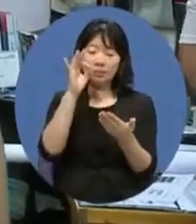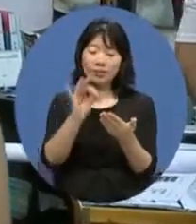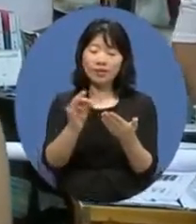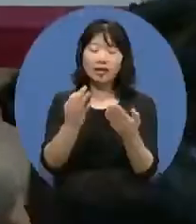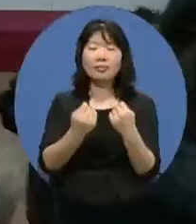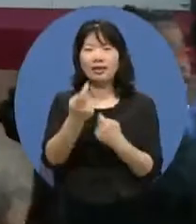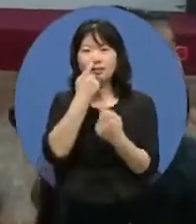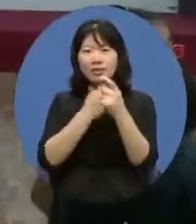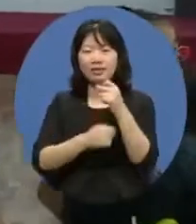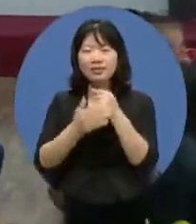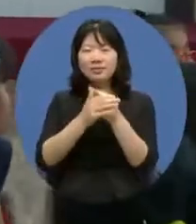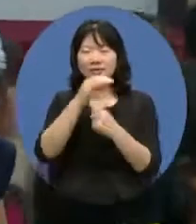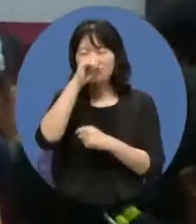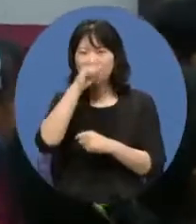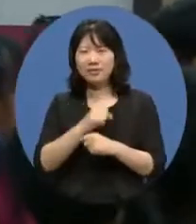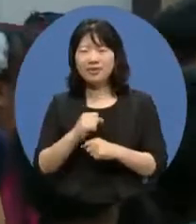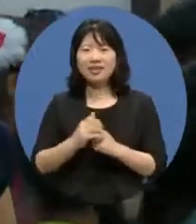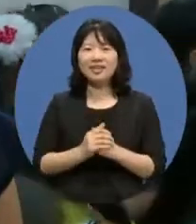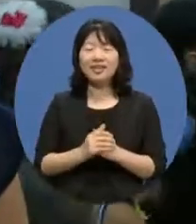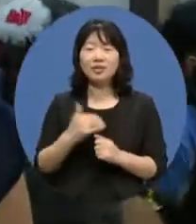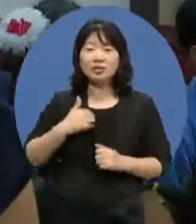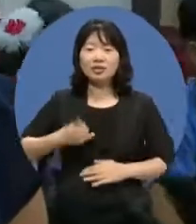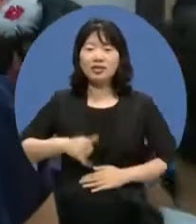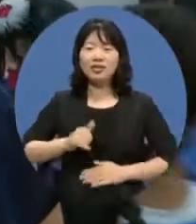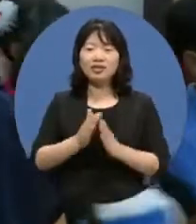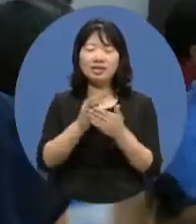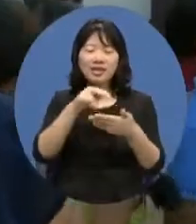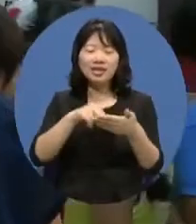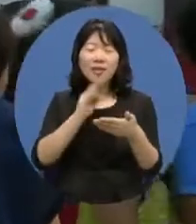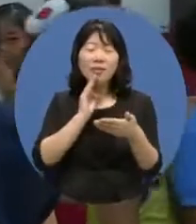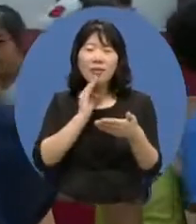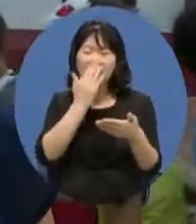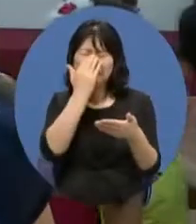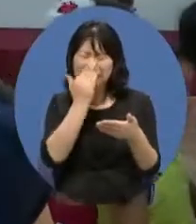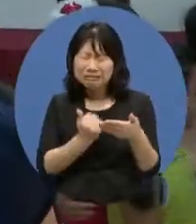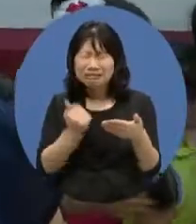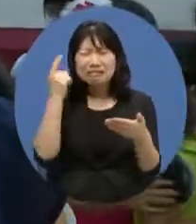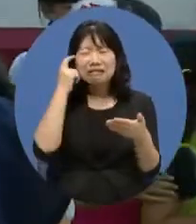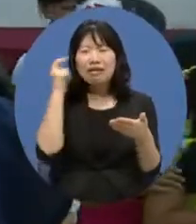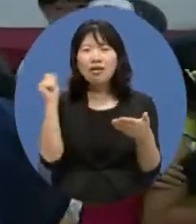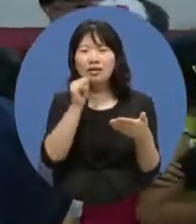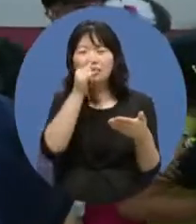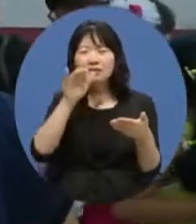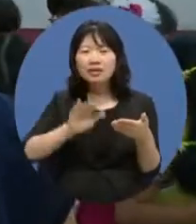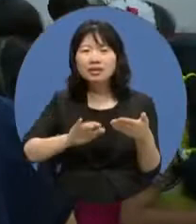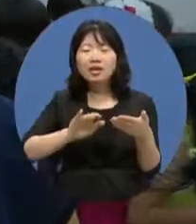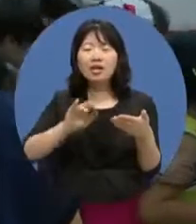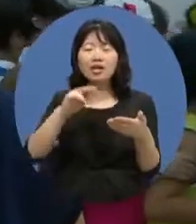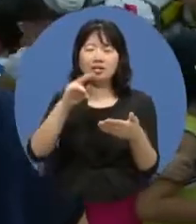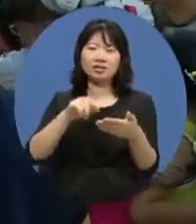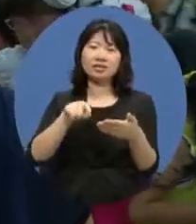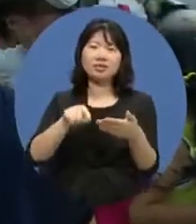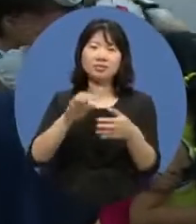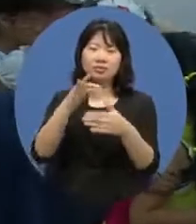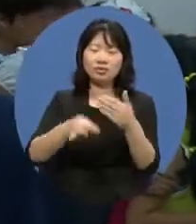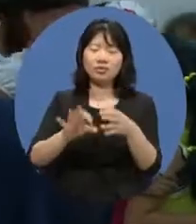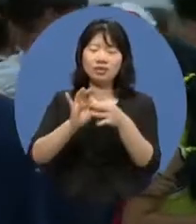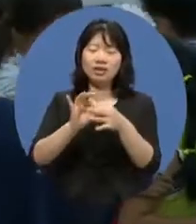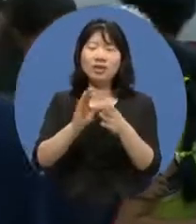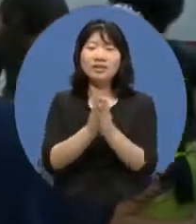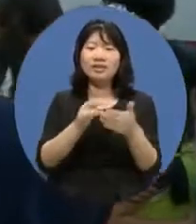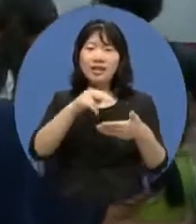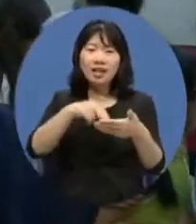것 같아요. 아이들이 대부분 책 읽기가 지겹고 지루하다고 생각하는데요. 이 프로그램을 통해서 책